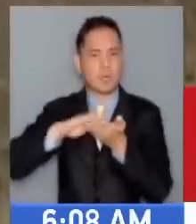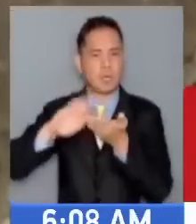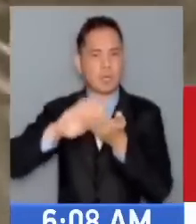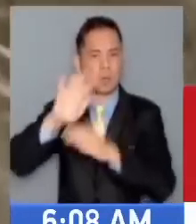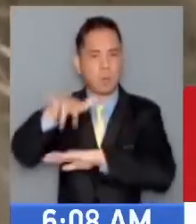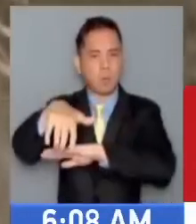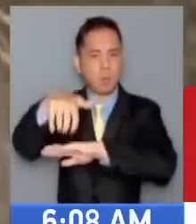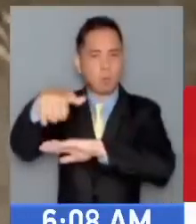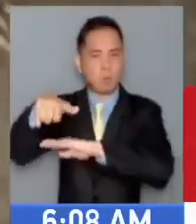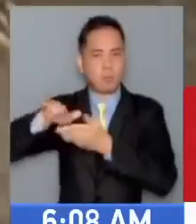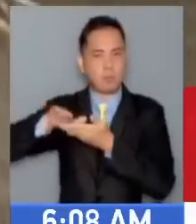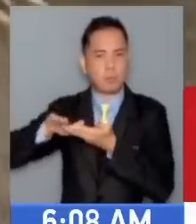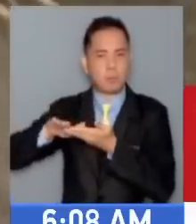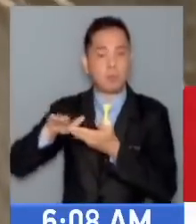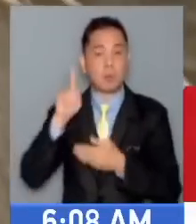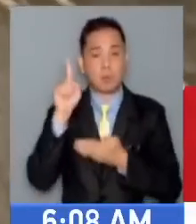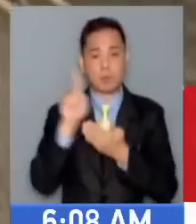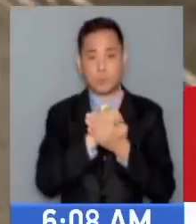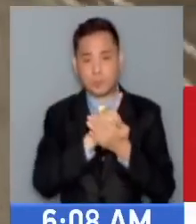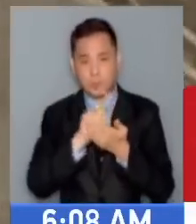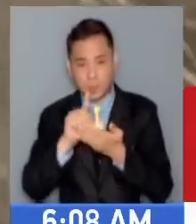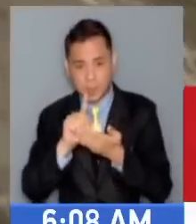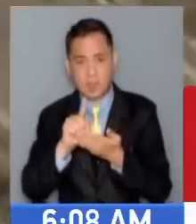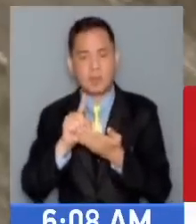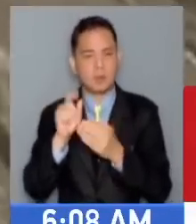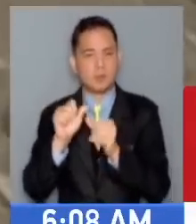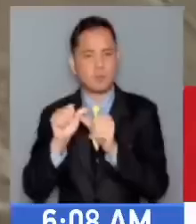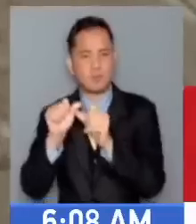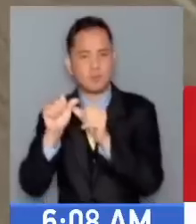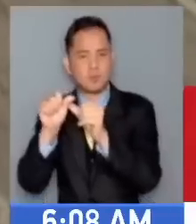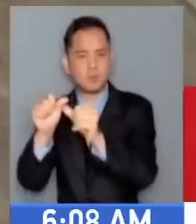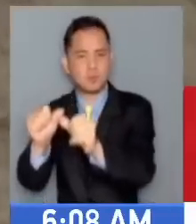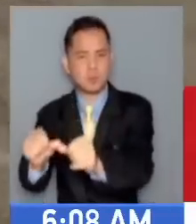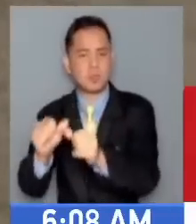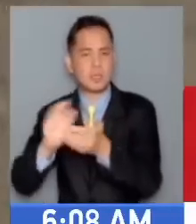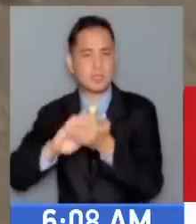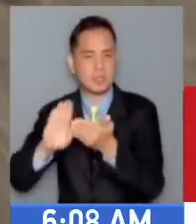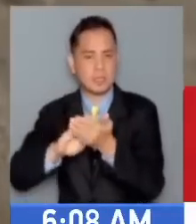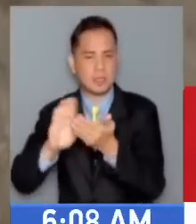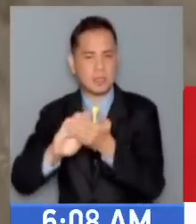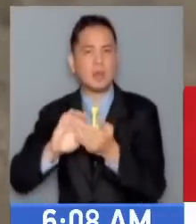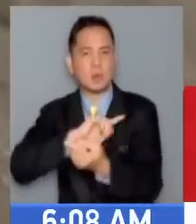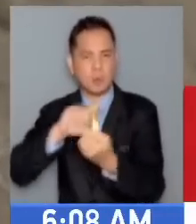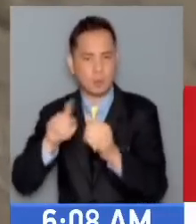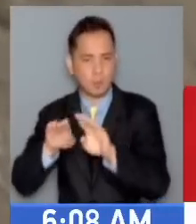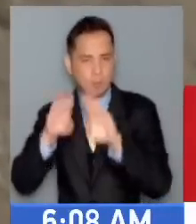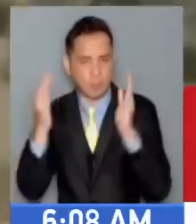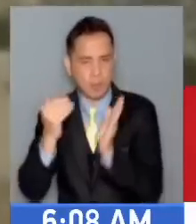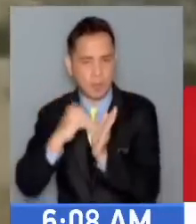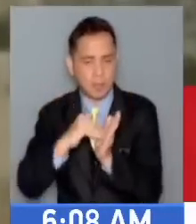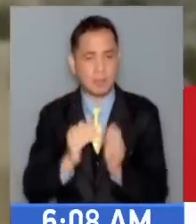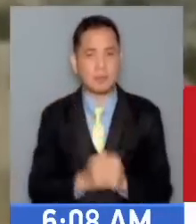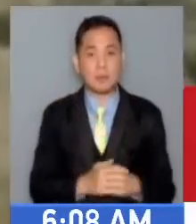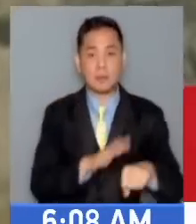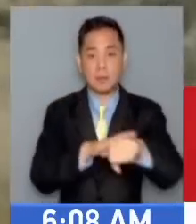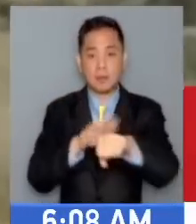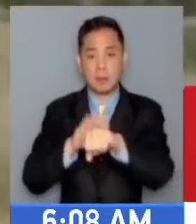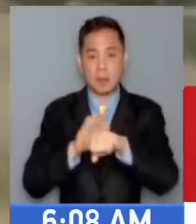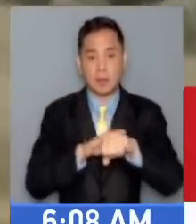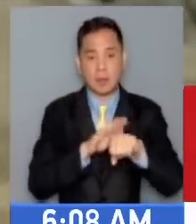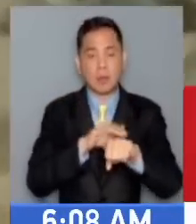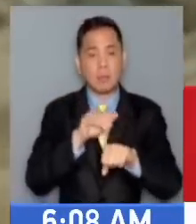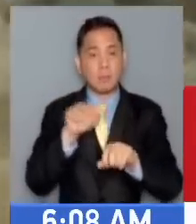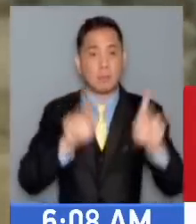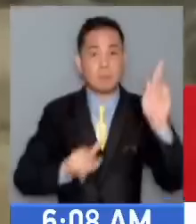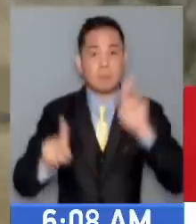isang linggo bago matanggal ang mga gumuhong lupa at bato sa lugar. Inaabisuhan ang mga motorista na dumaan muna sa National Highway